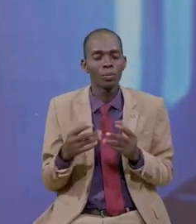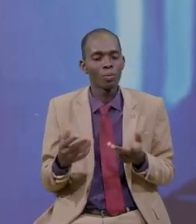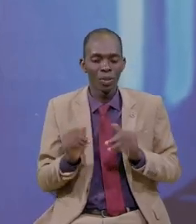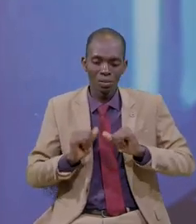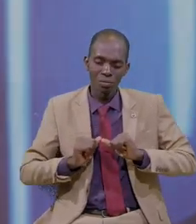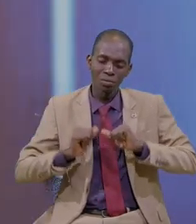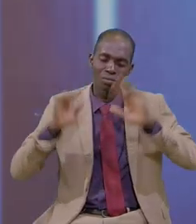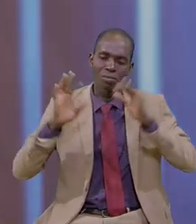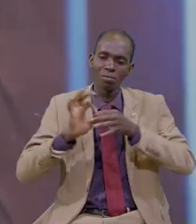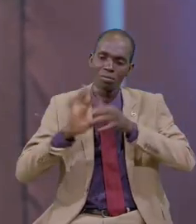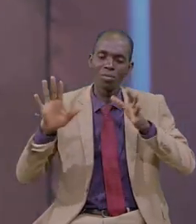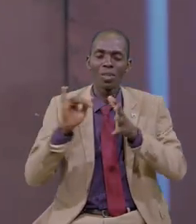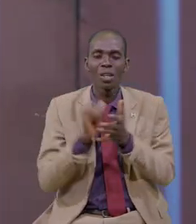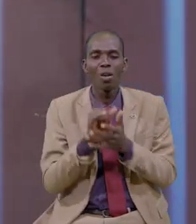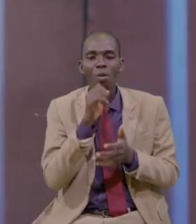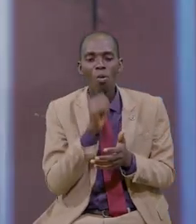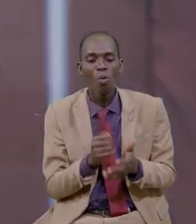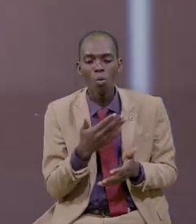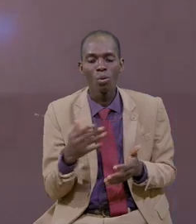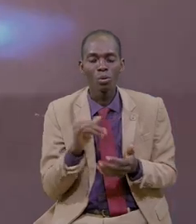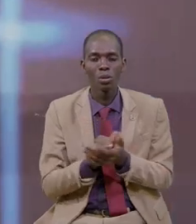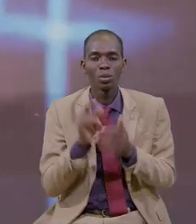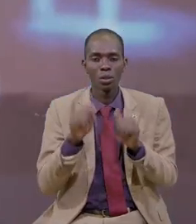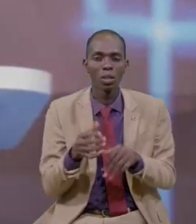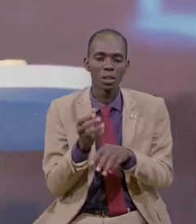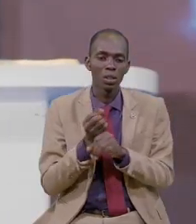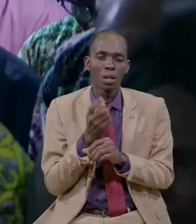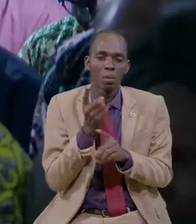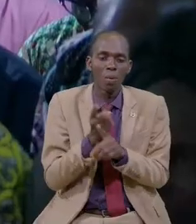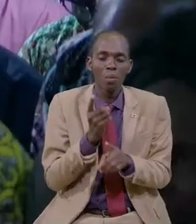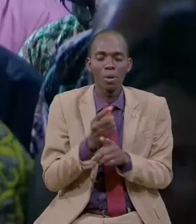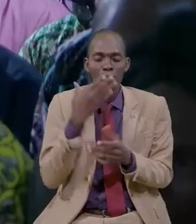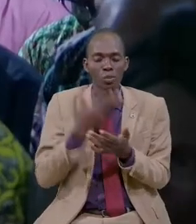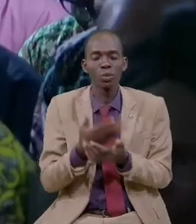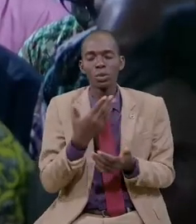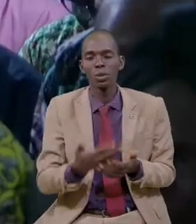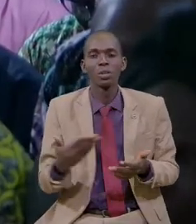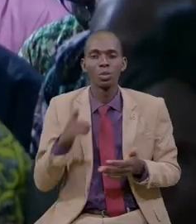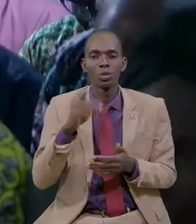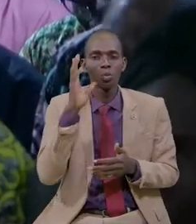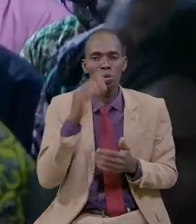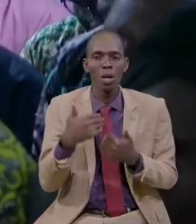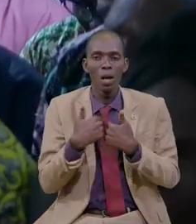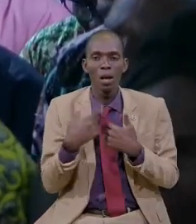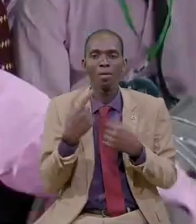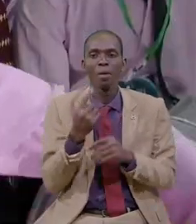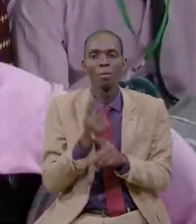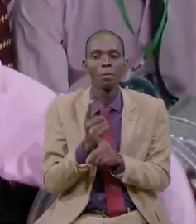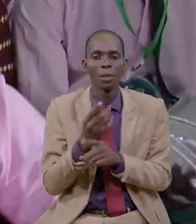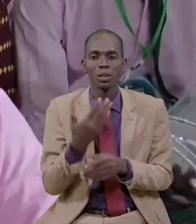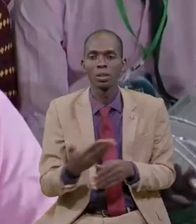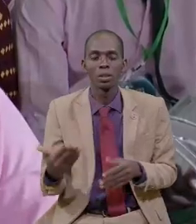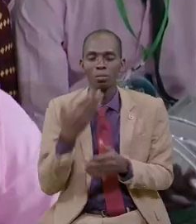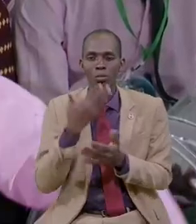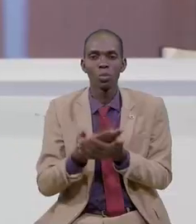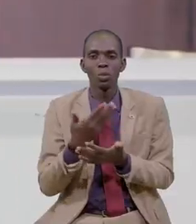Laisse ça pour que tu puisses recevoir la bonne chose. Et tu auras la bonne chose. Il dit, tu vas avoir la bonne